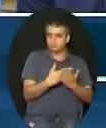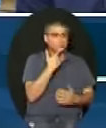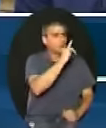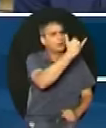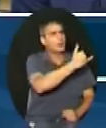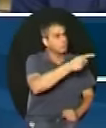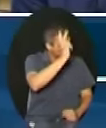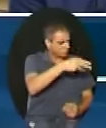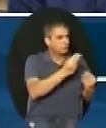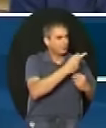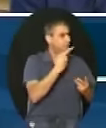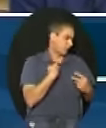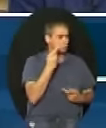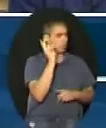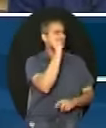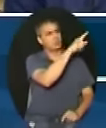בפורקוס.